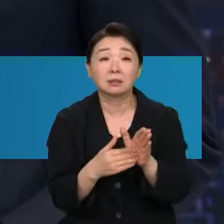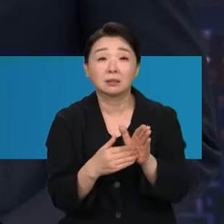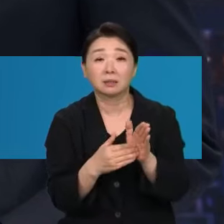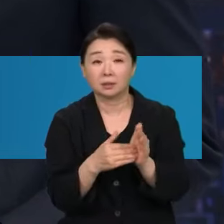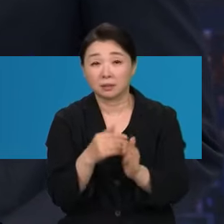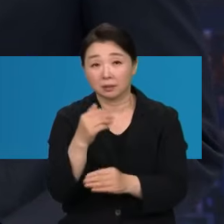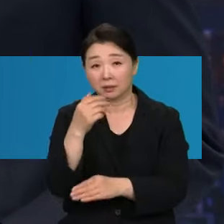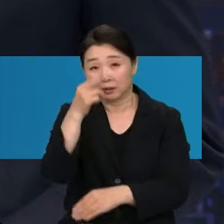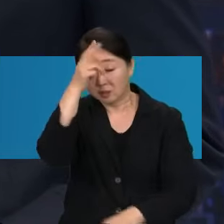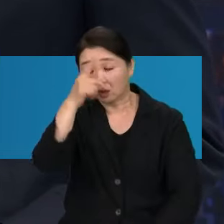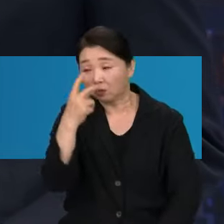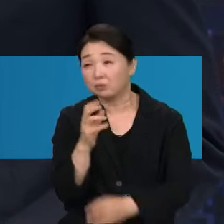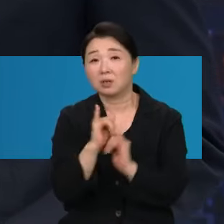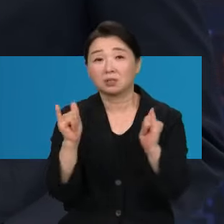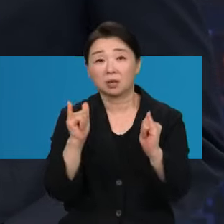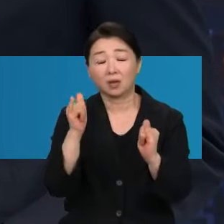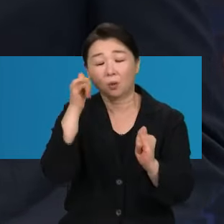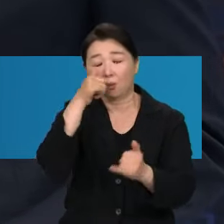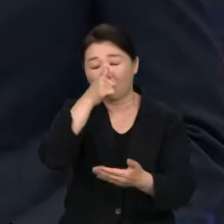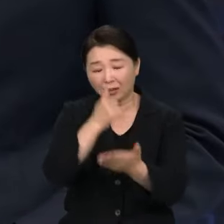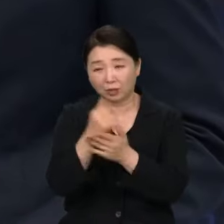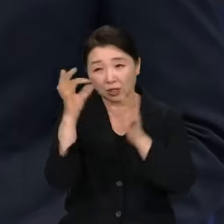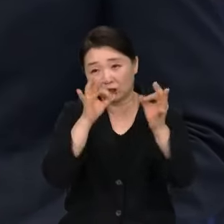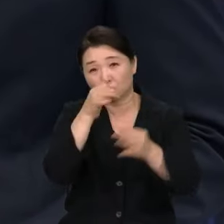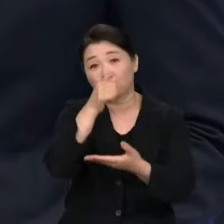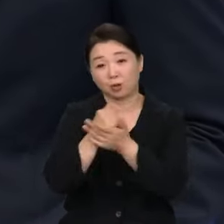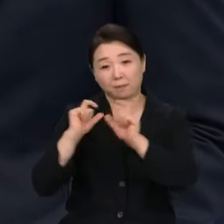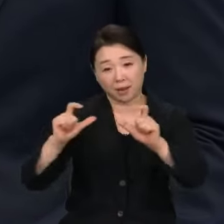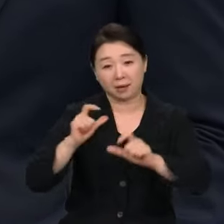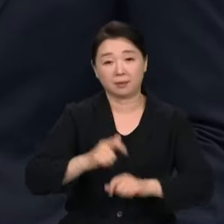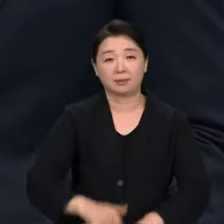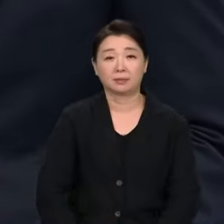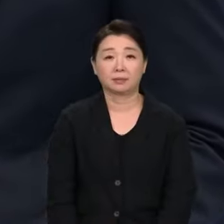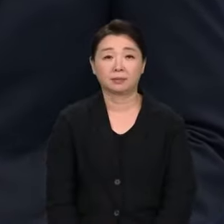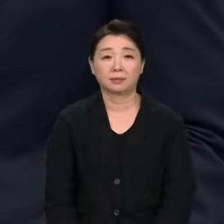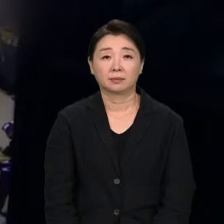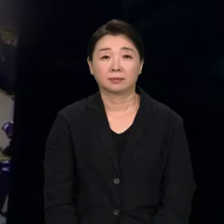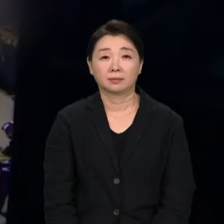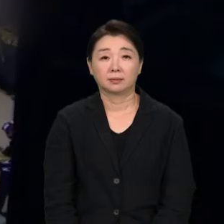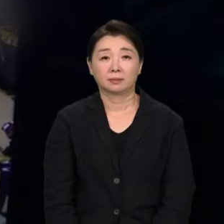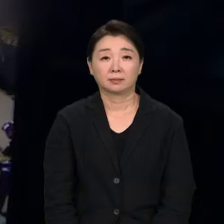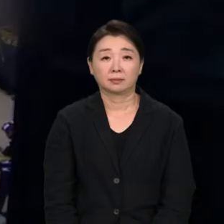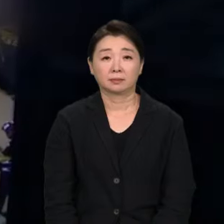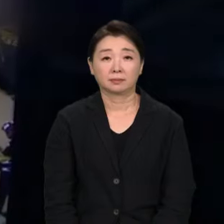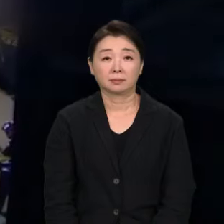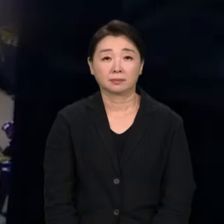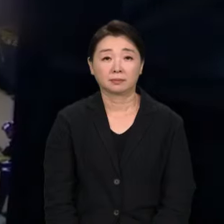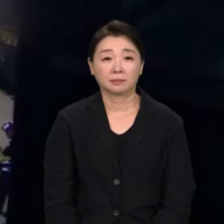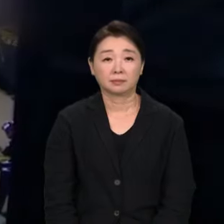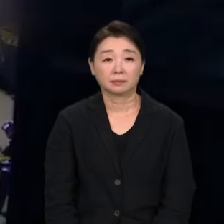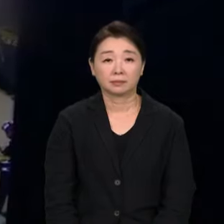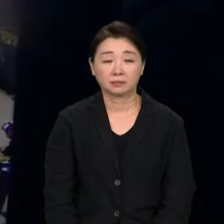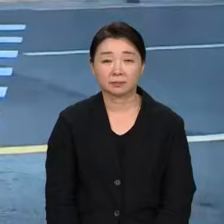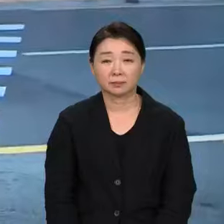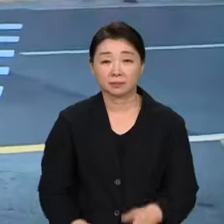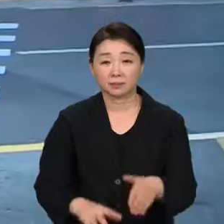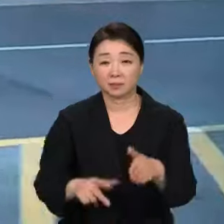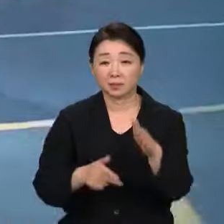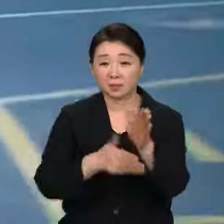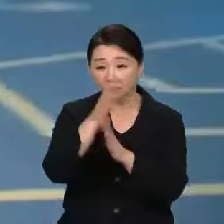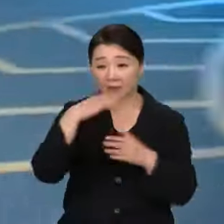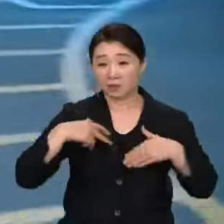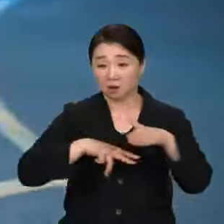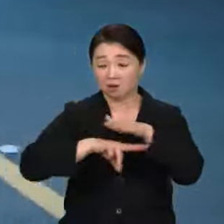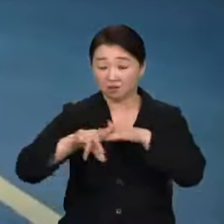경찰은 운전자에게 과실 치사 혐의를 적용하기로 했습니다 김한수 기자입니다 시청역 역주행 사고를